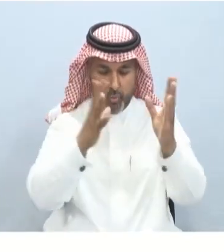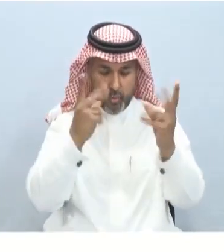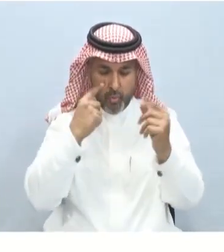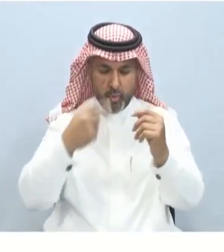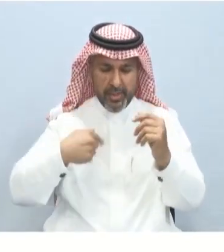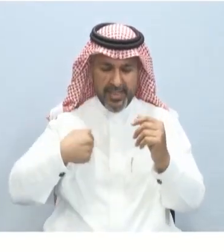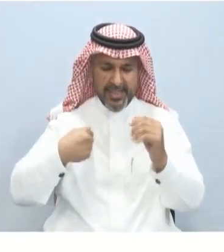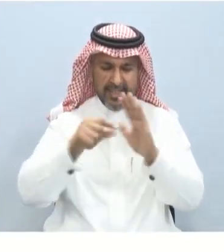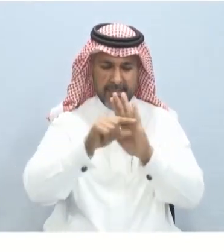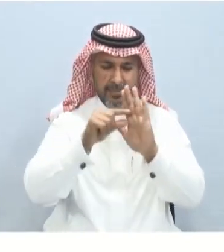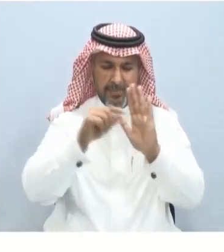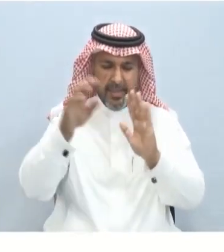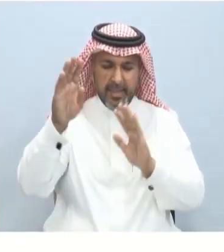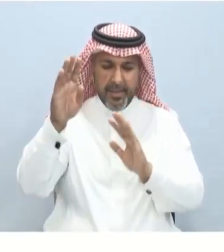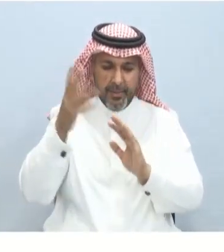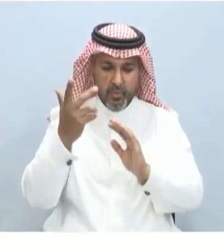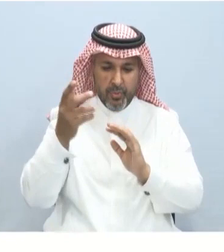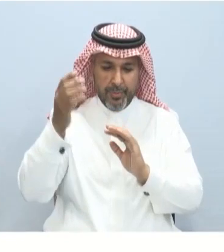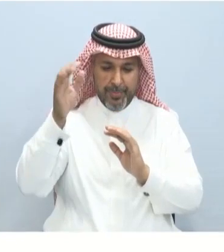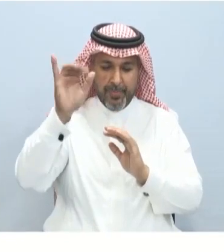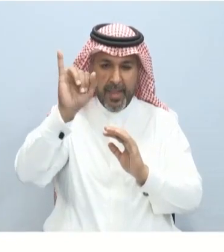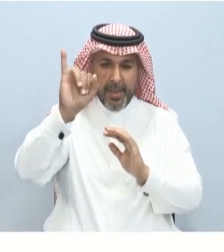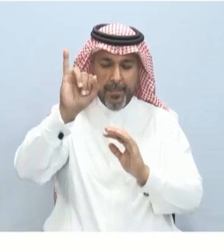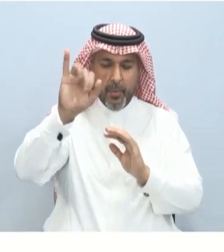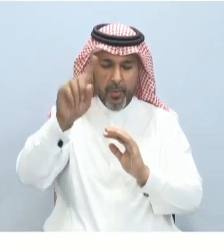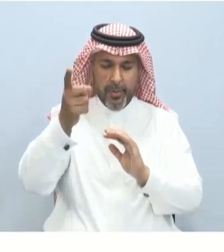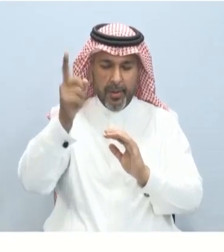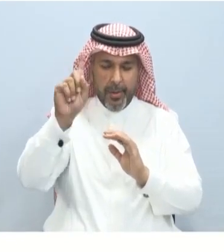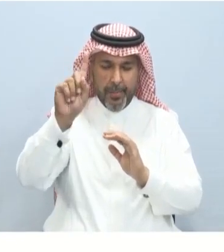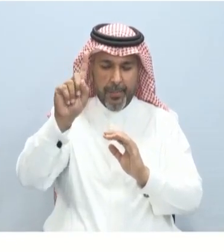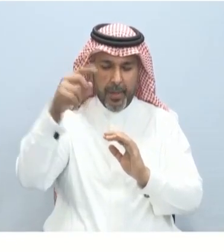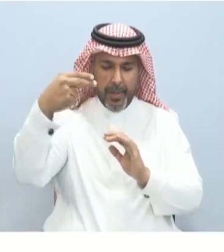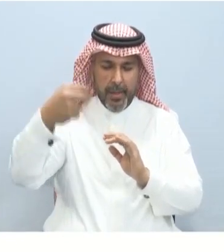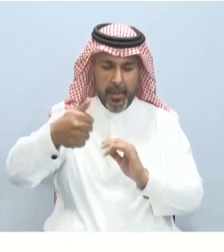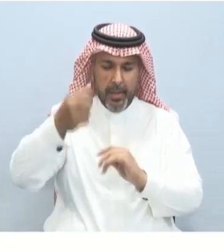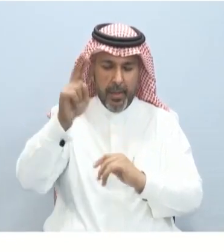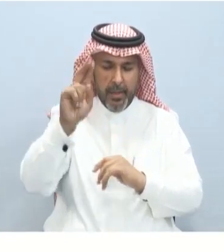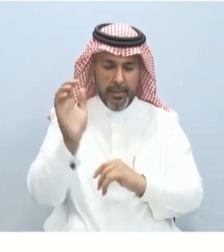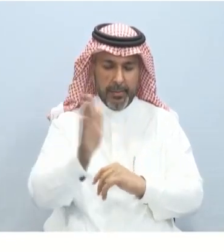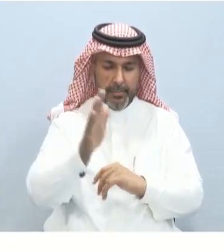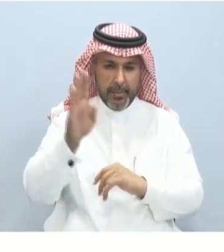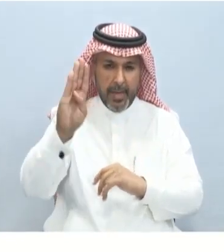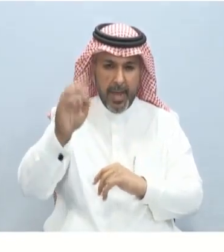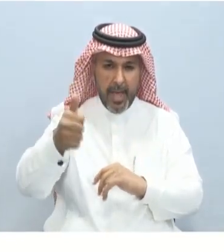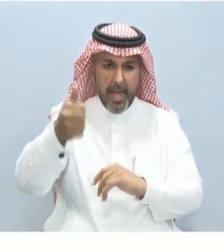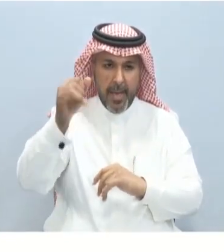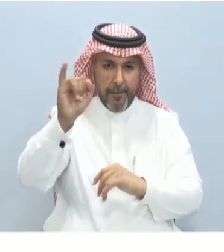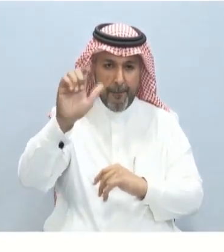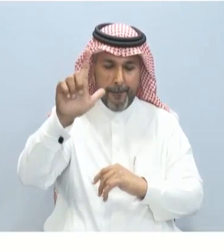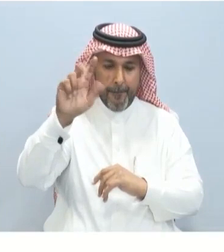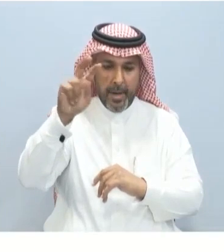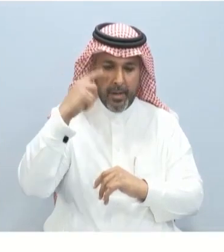لنسترجع ما قمنا بدراسته من الحصه الماضيه عن طريق حل تمارين الواجب تعرفنا على طريقه